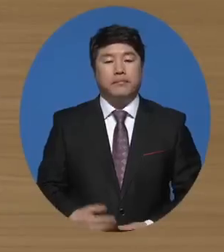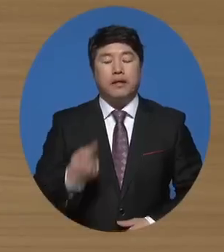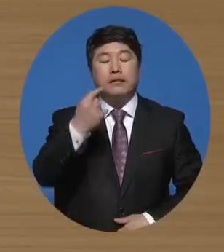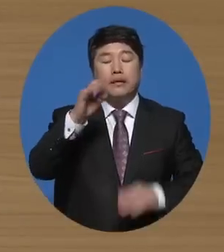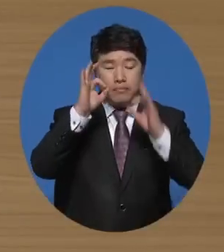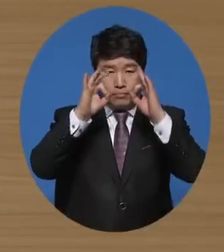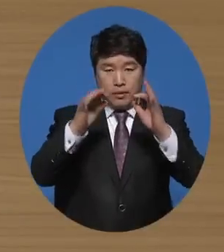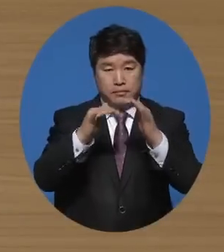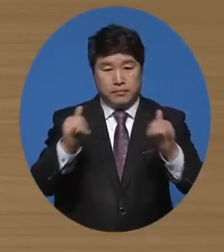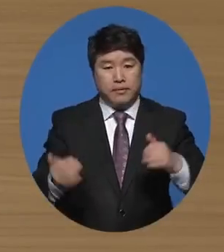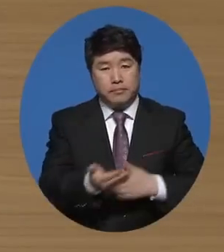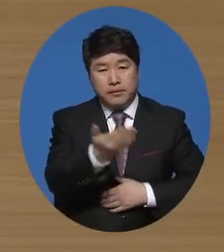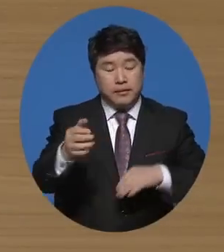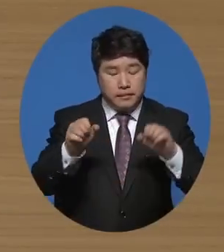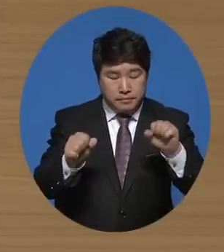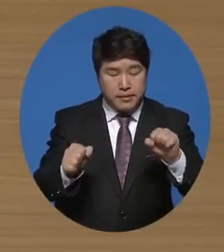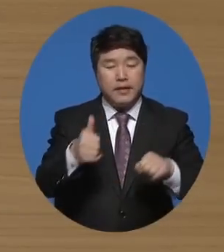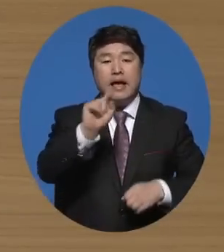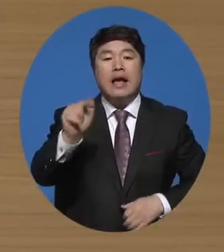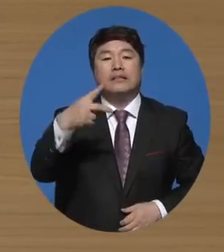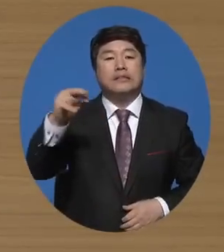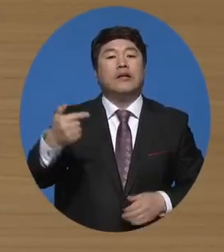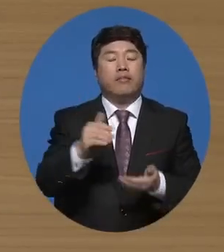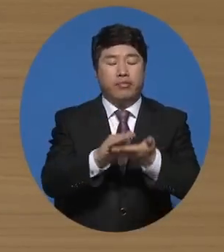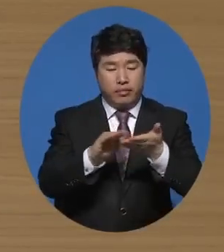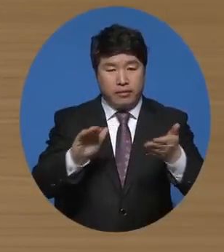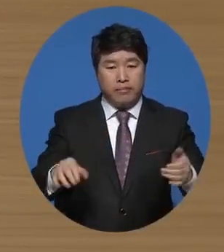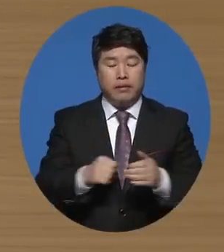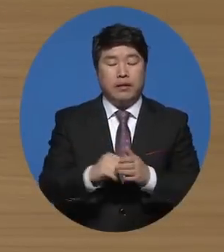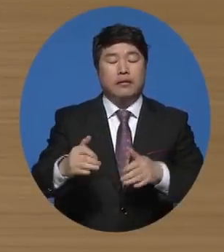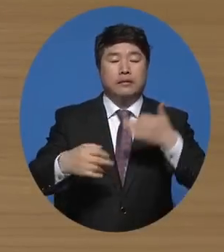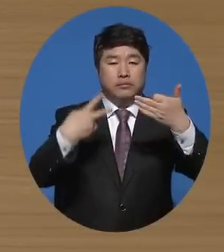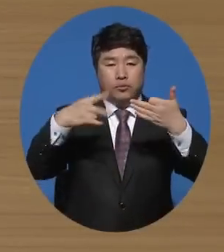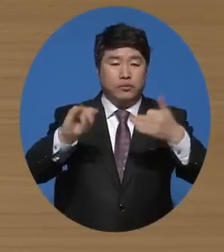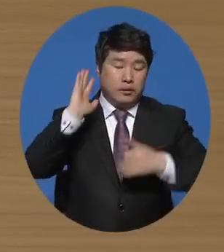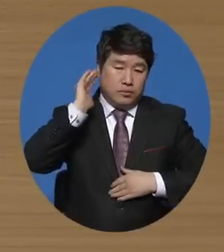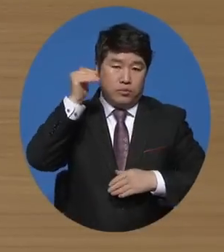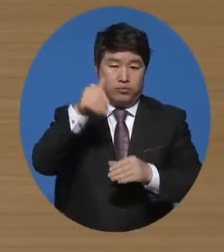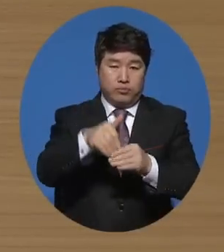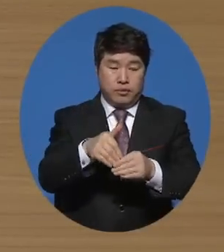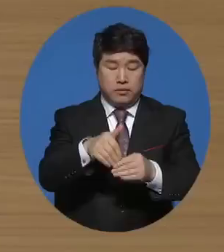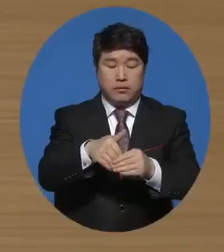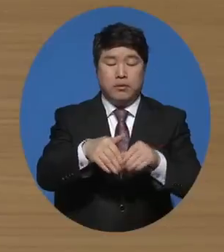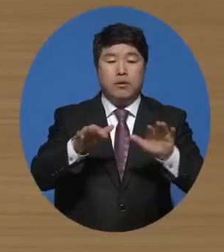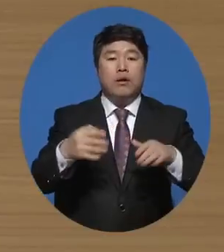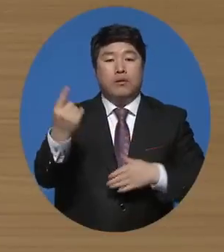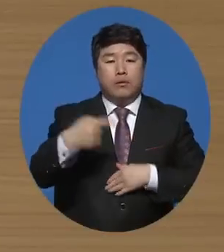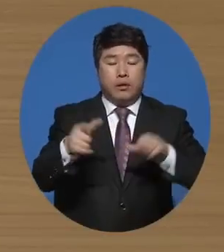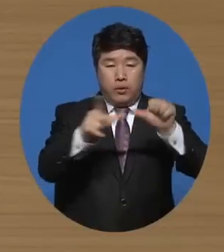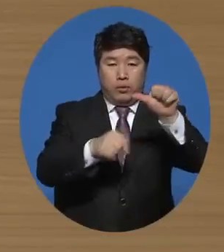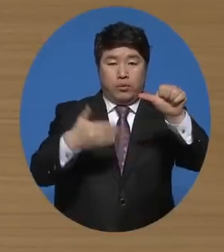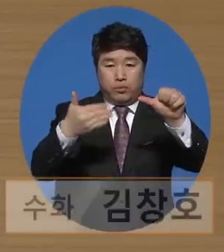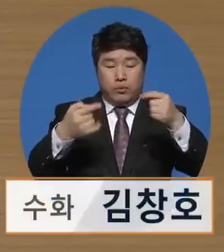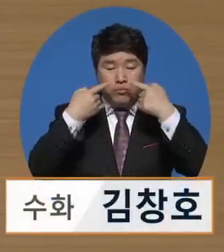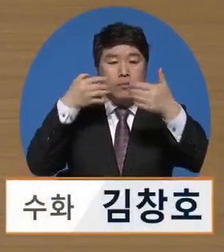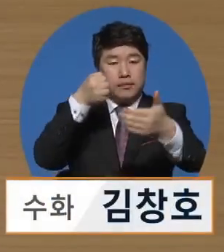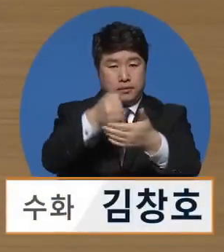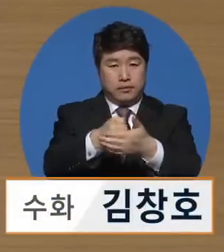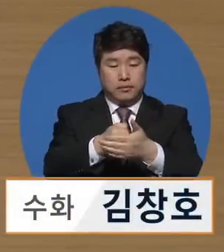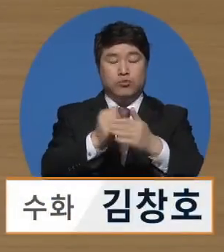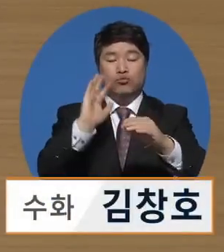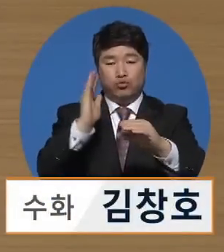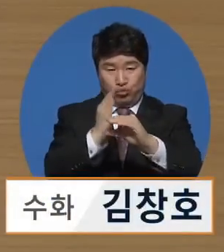시청자 여러분 안녕하십니까 선입니다 제 19대 대통령 선거가 오는 5월 9일로 확정된